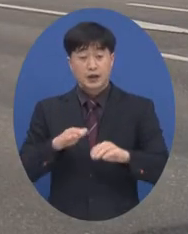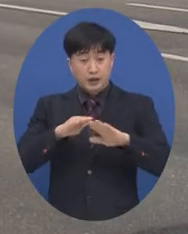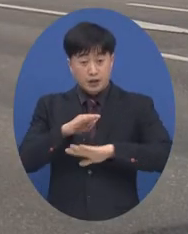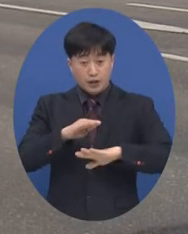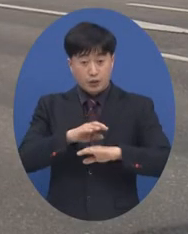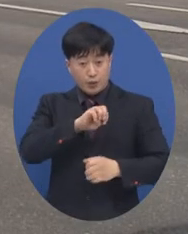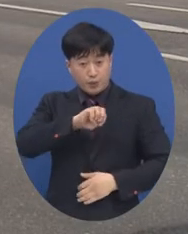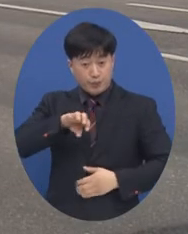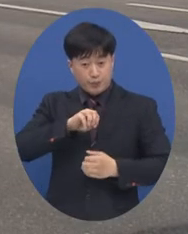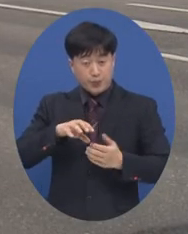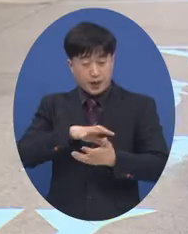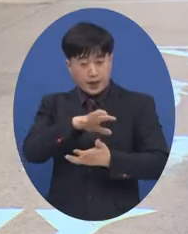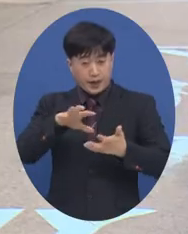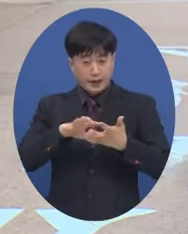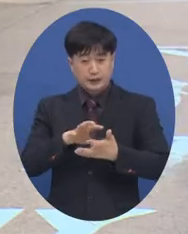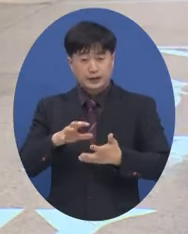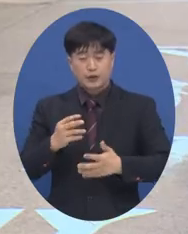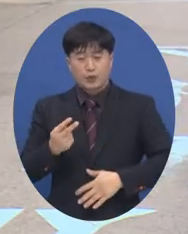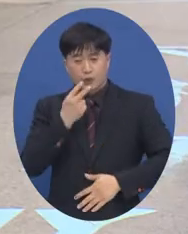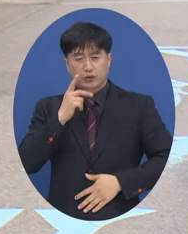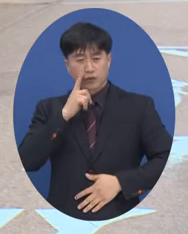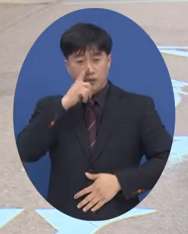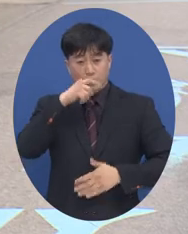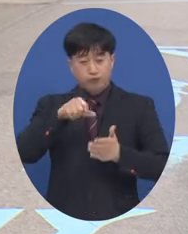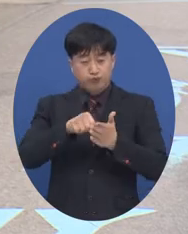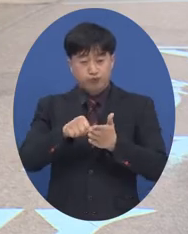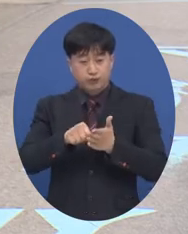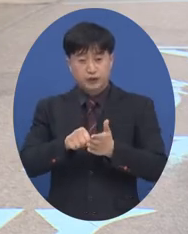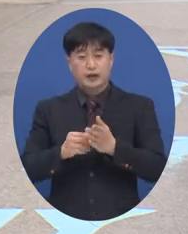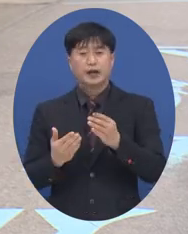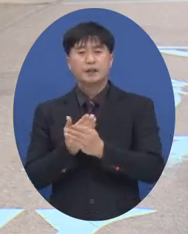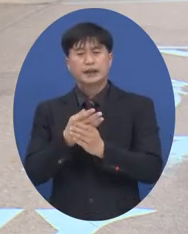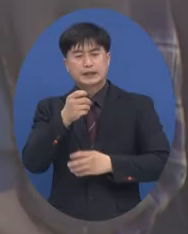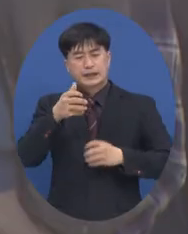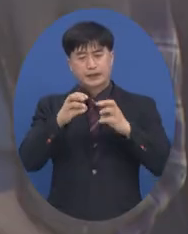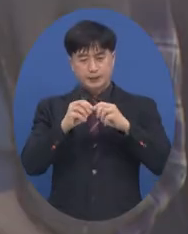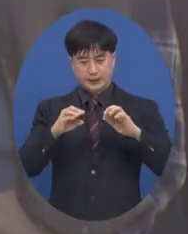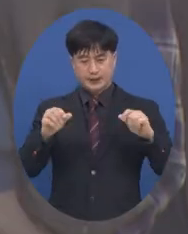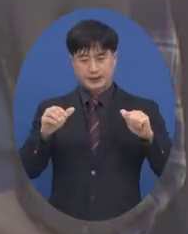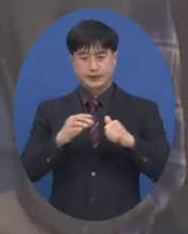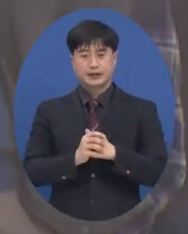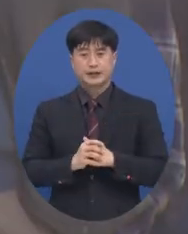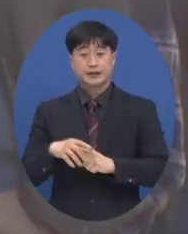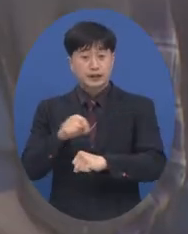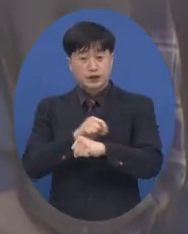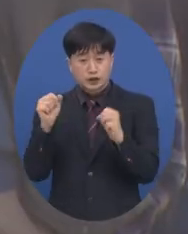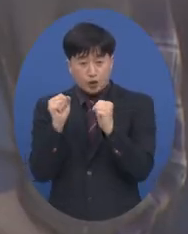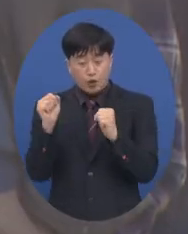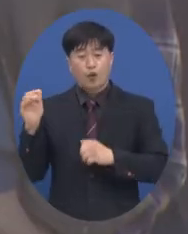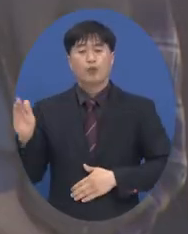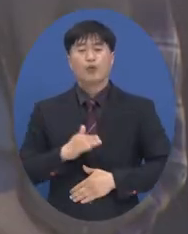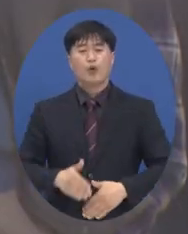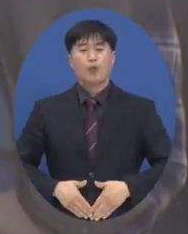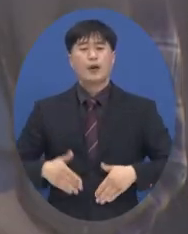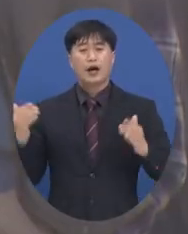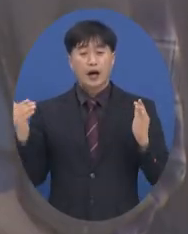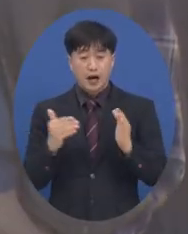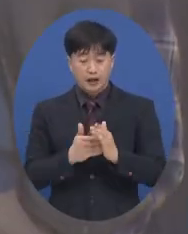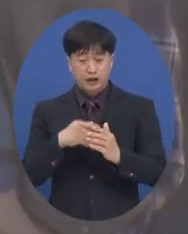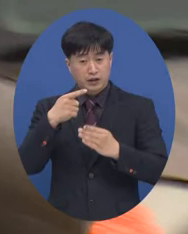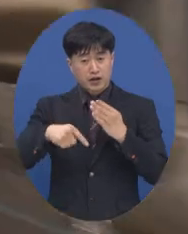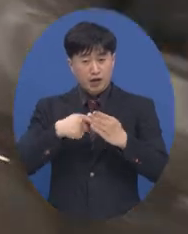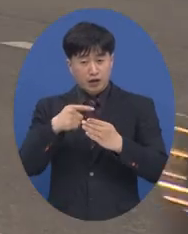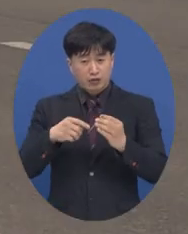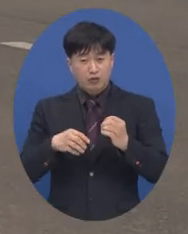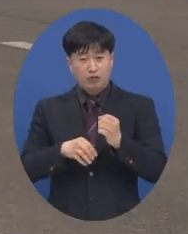자동차 배출가스와 같은 대기오염 물질로 인해 발생하는 미세먼지. 특히 겨울부터 봄까지는 계절